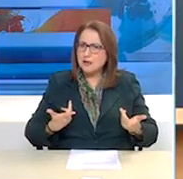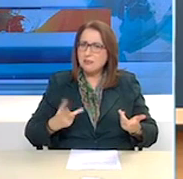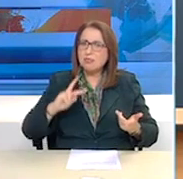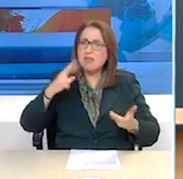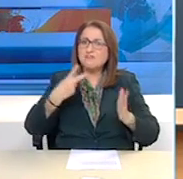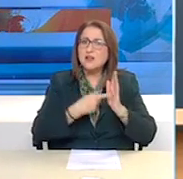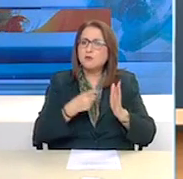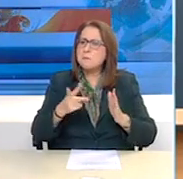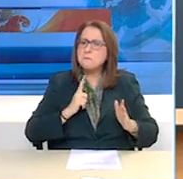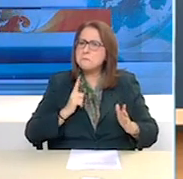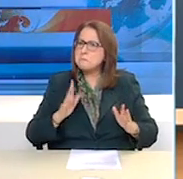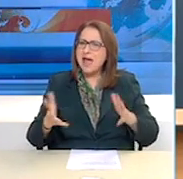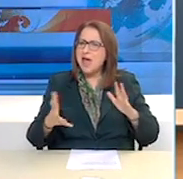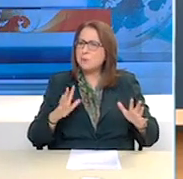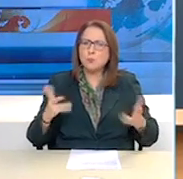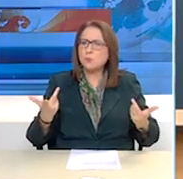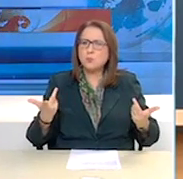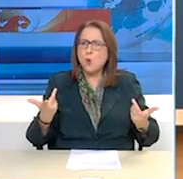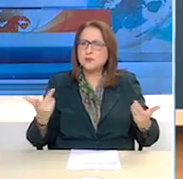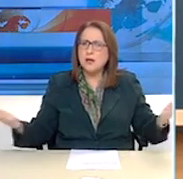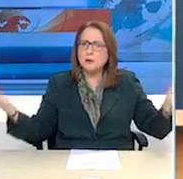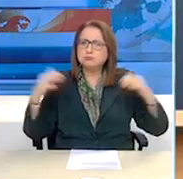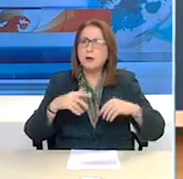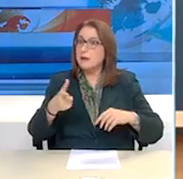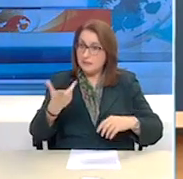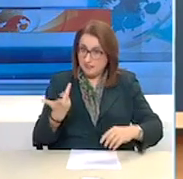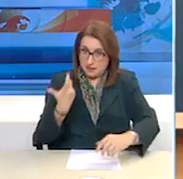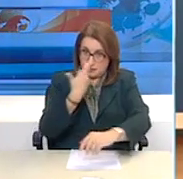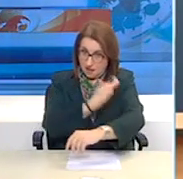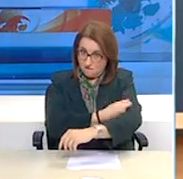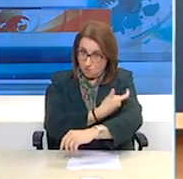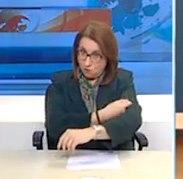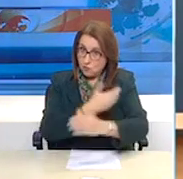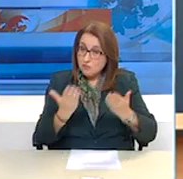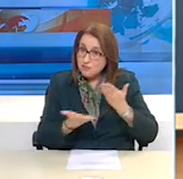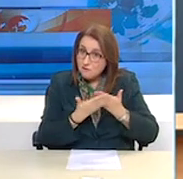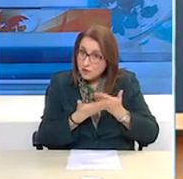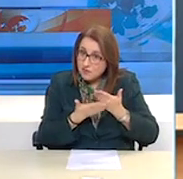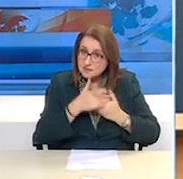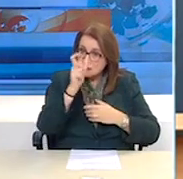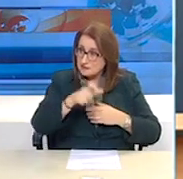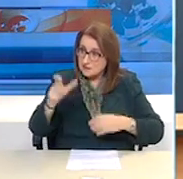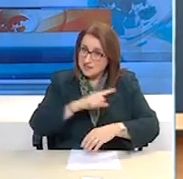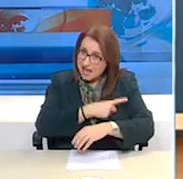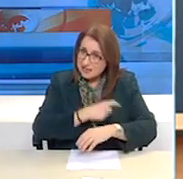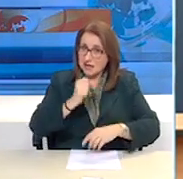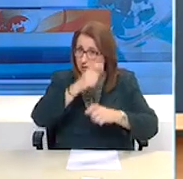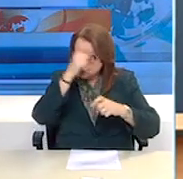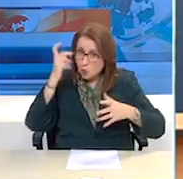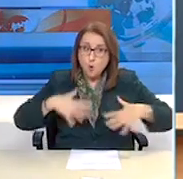εμβολιασμών κατά της γρίπης, τόσο στην κοινότητα όσο και στους υγειονομικούς, ώστε να γίνει καλύτερη διαχείριση των